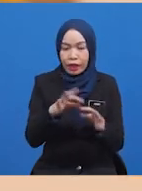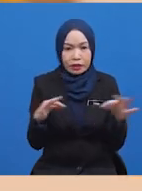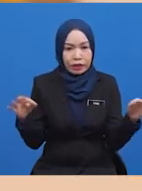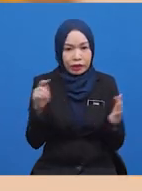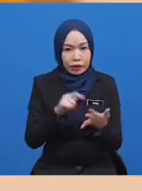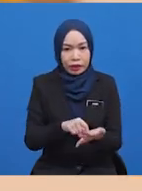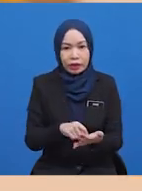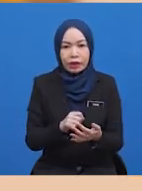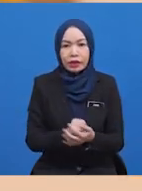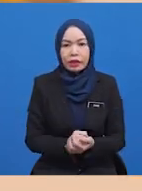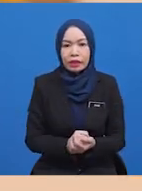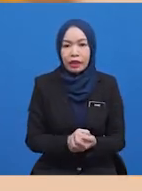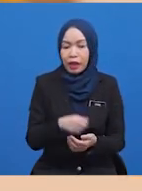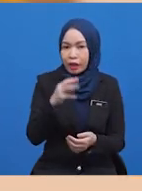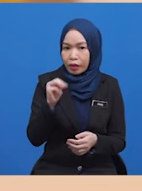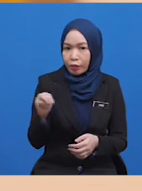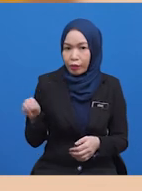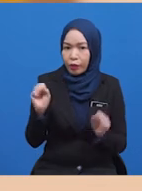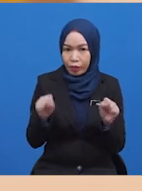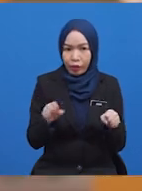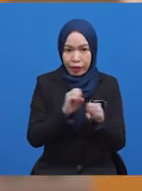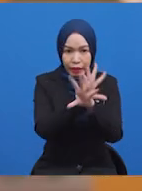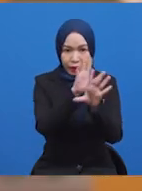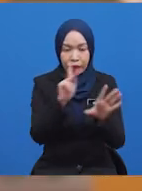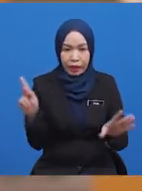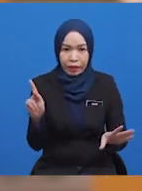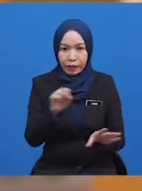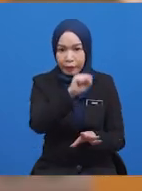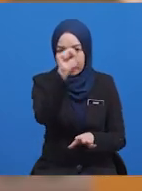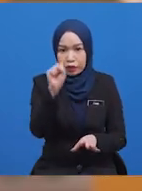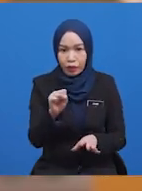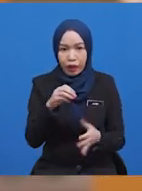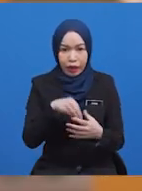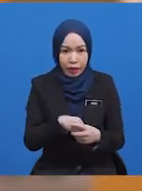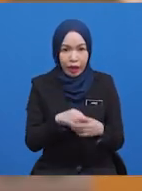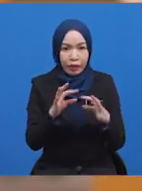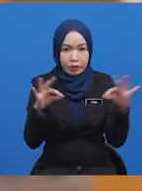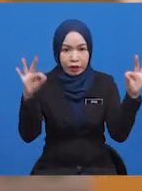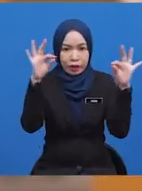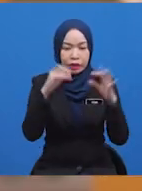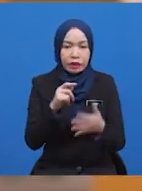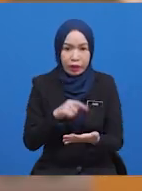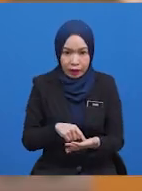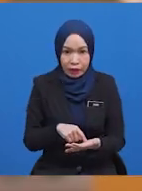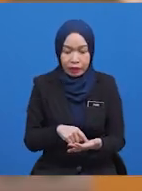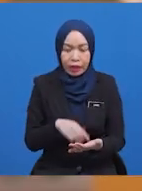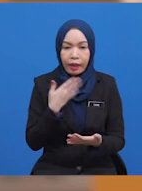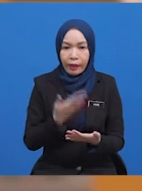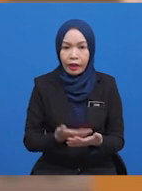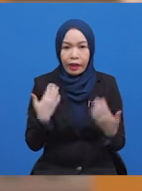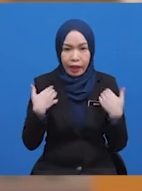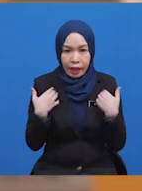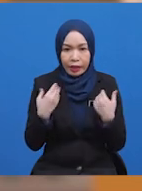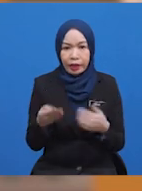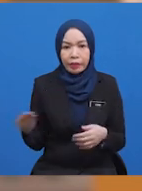menerangkan persoalan dalam cerpen ini bailah murid-murid terdapat beberapa persoalan